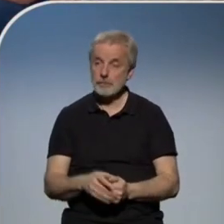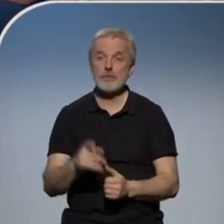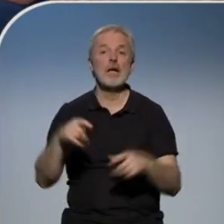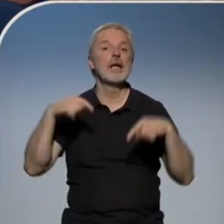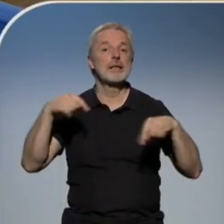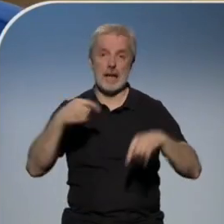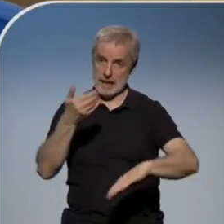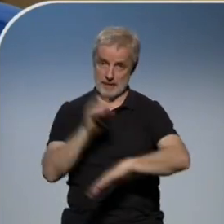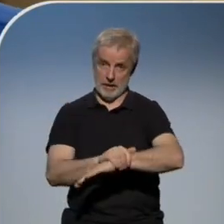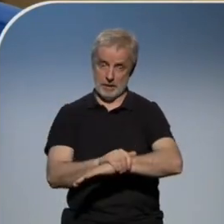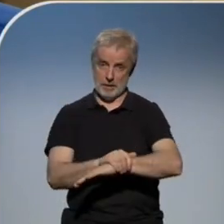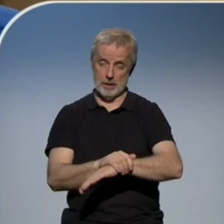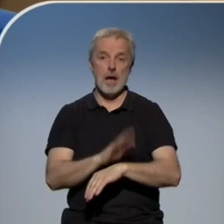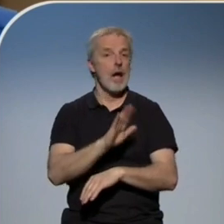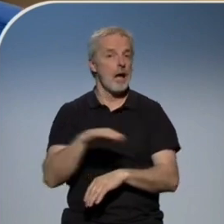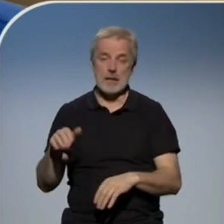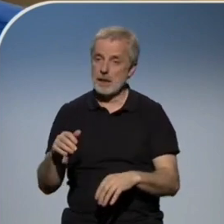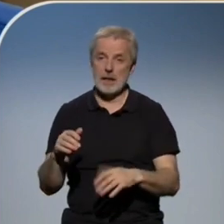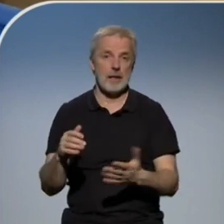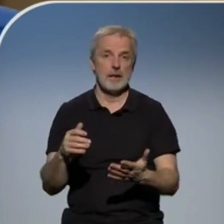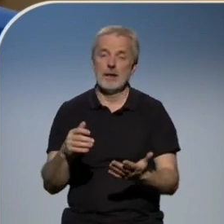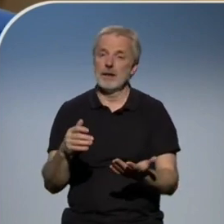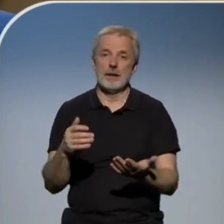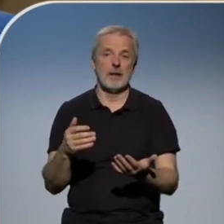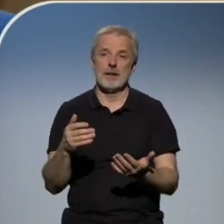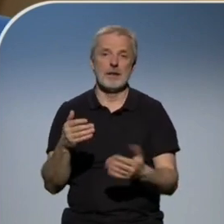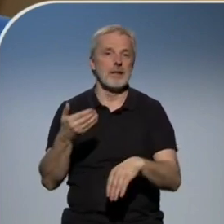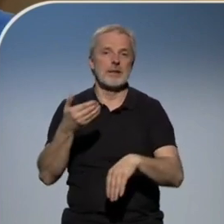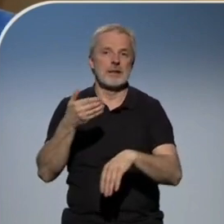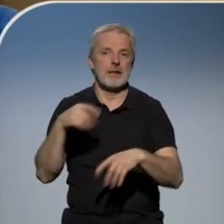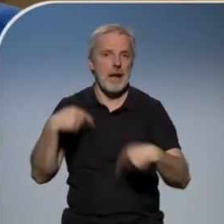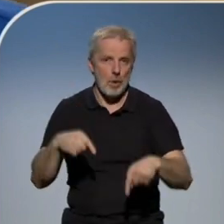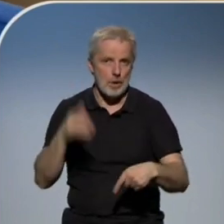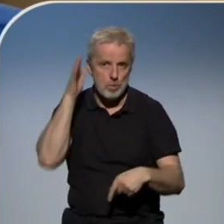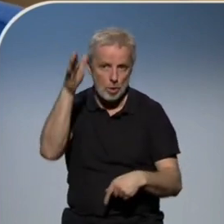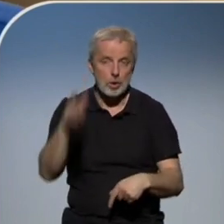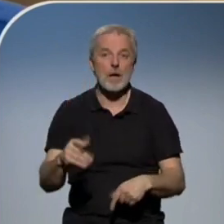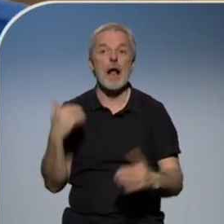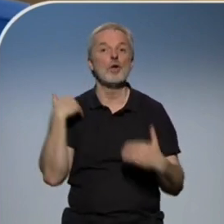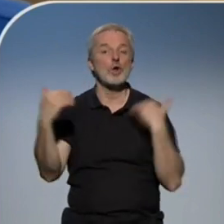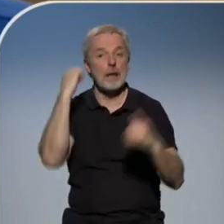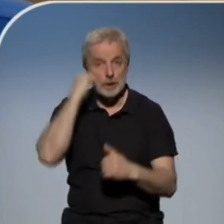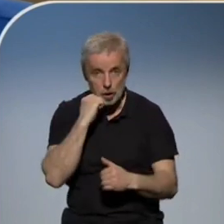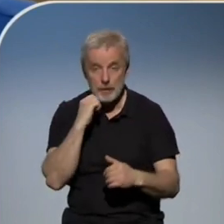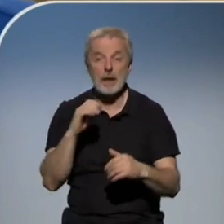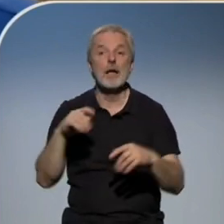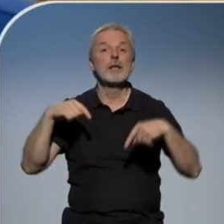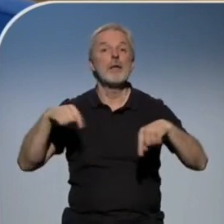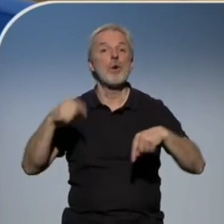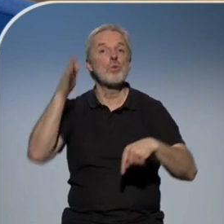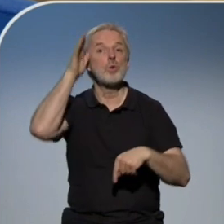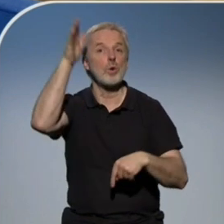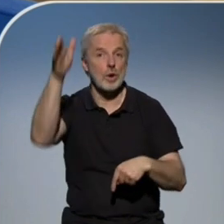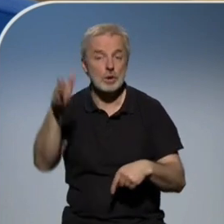Ono se bojí v situacích, kde má právo se bát v uvozovkách. Když to dospělý člověk se naopak bojí tehdy, když se vůbec bát nemá. My se bojíme